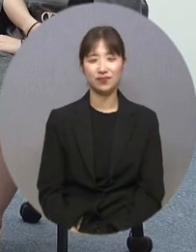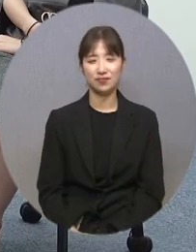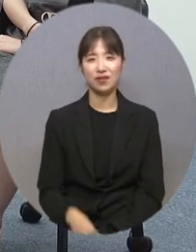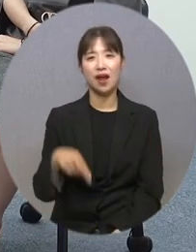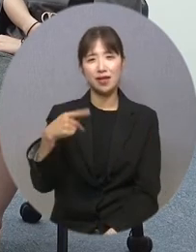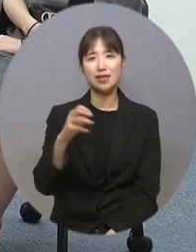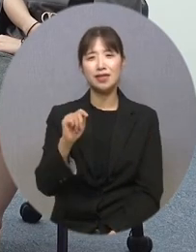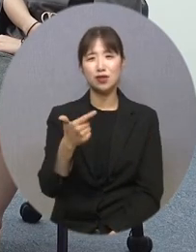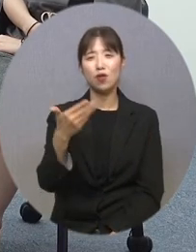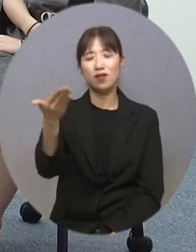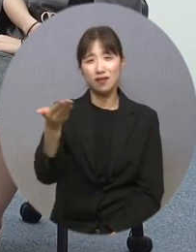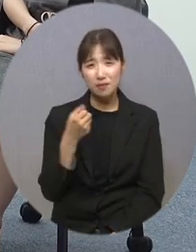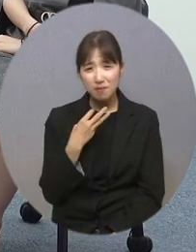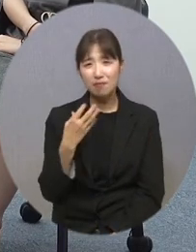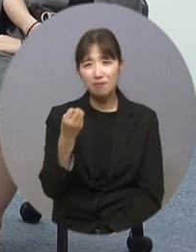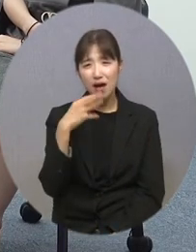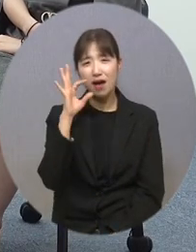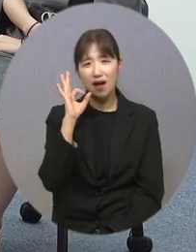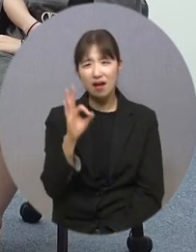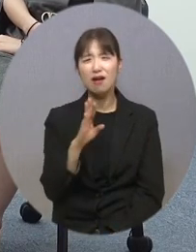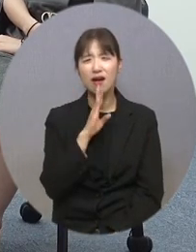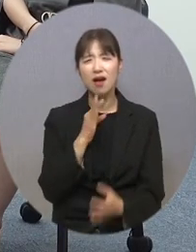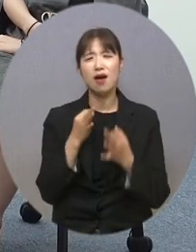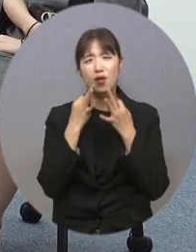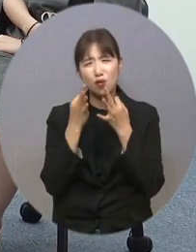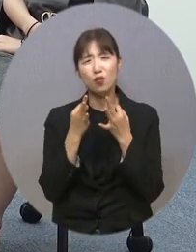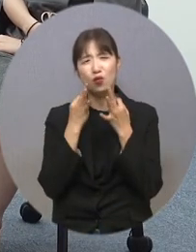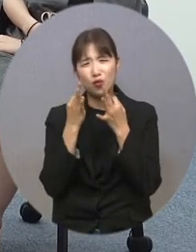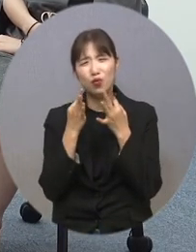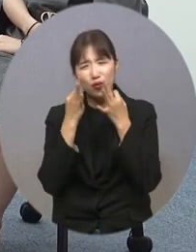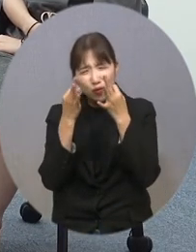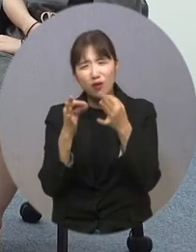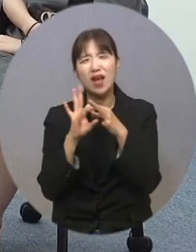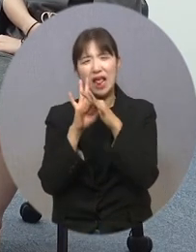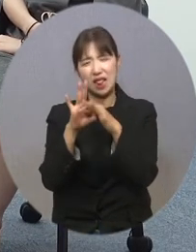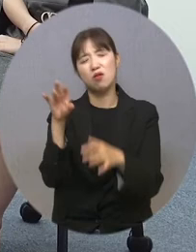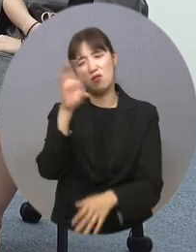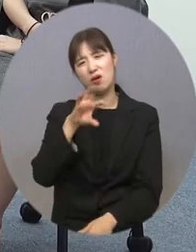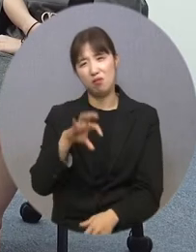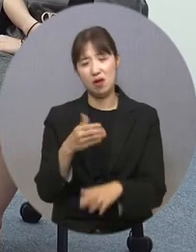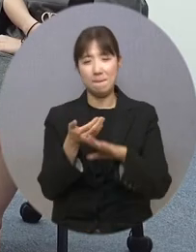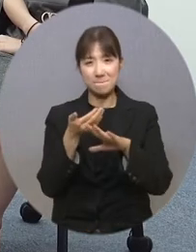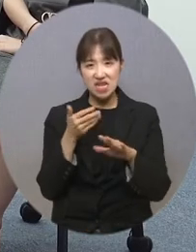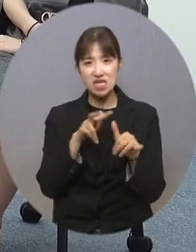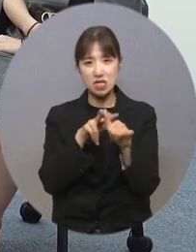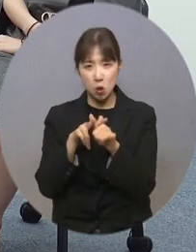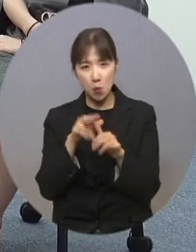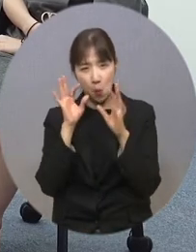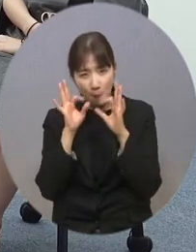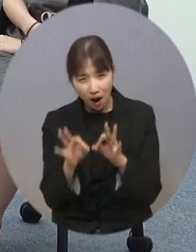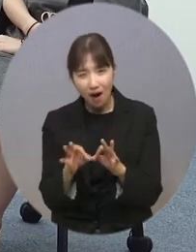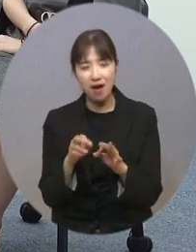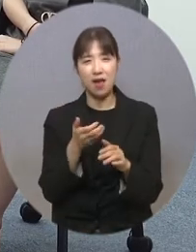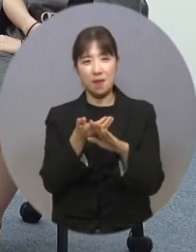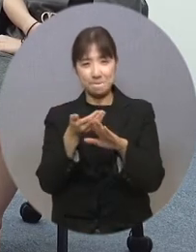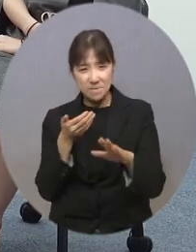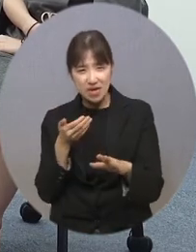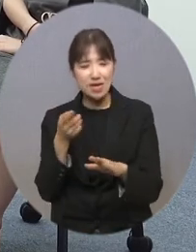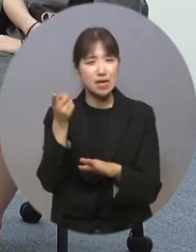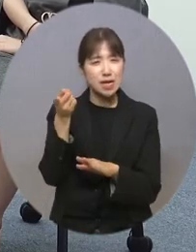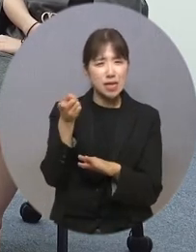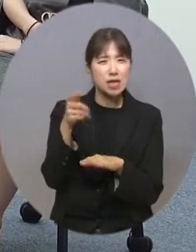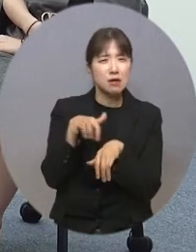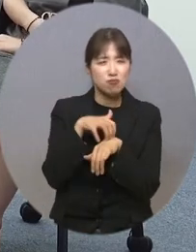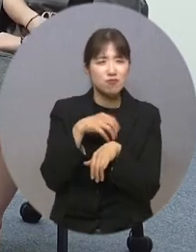들으면 늘 항상 노력 노력 노력 그 크기는 반복되는 것 같아 미리 정보를 파악하여 구하고 미리 누군가의